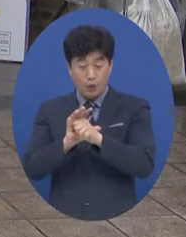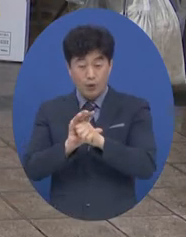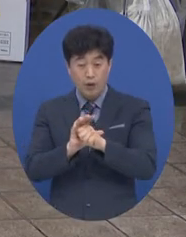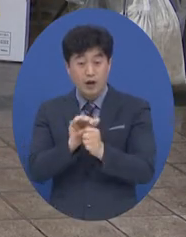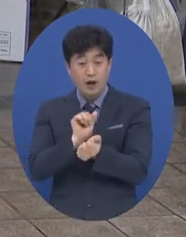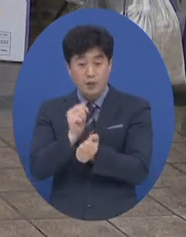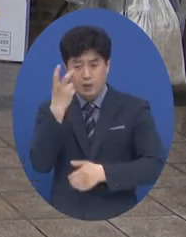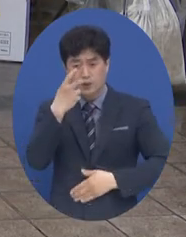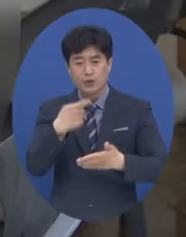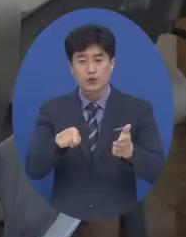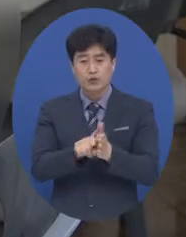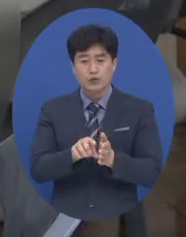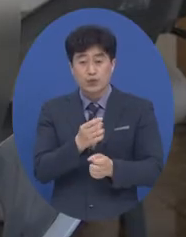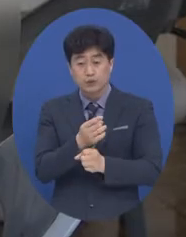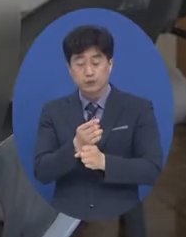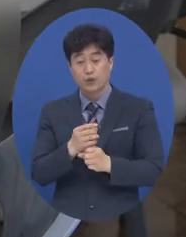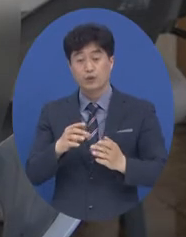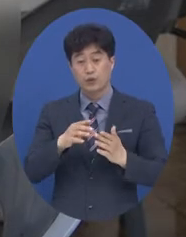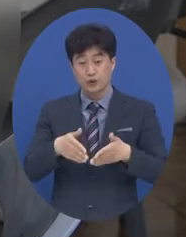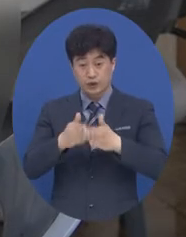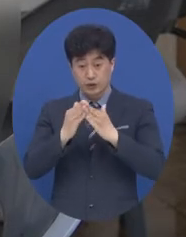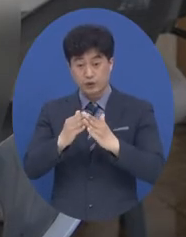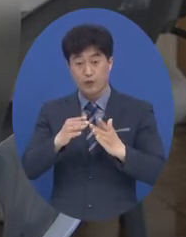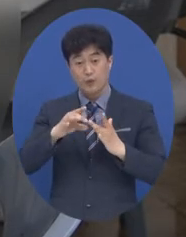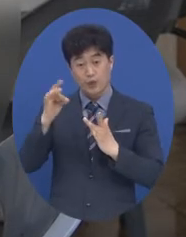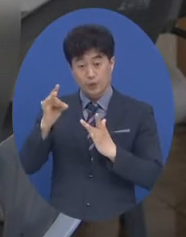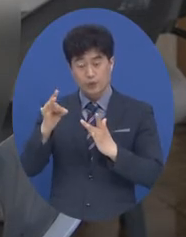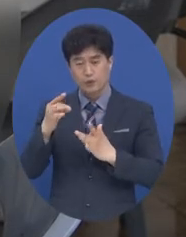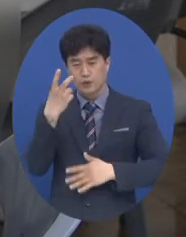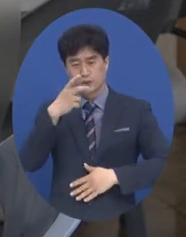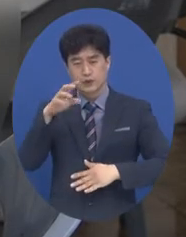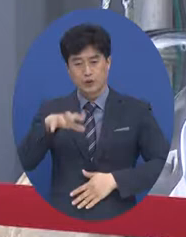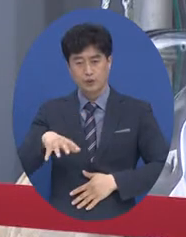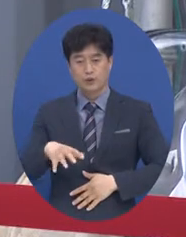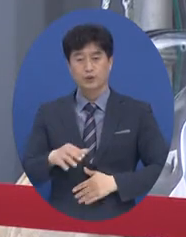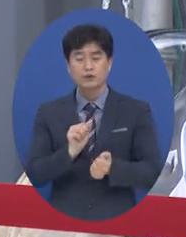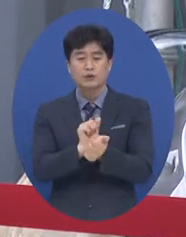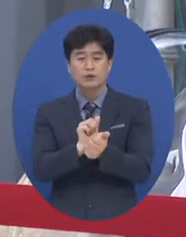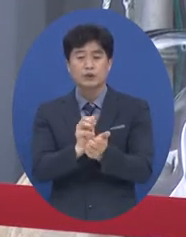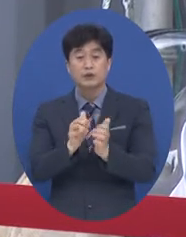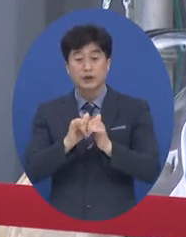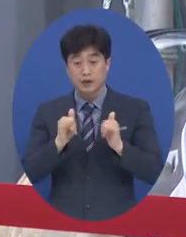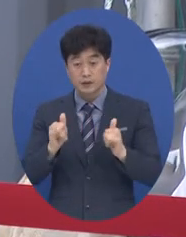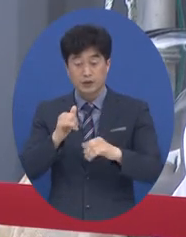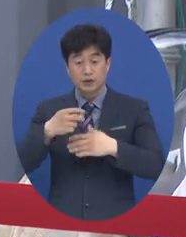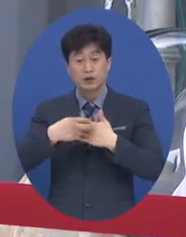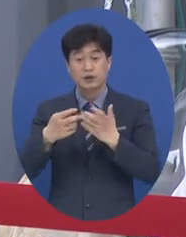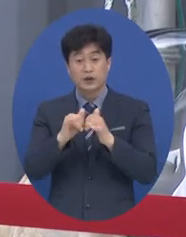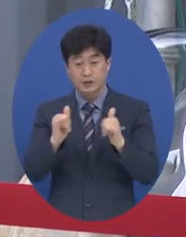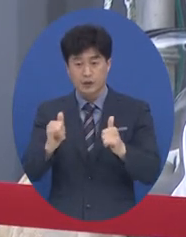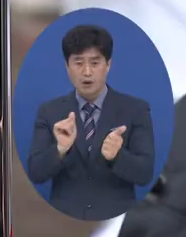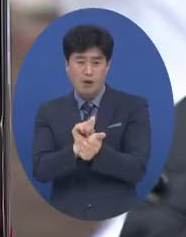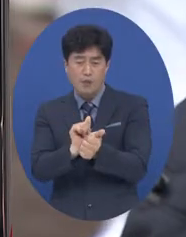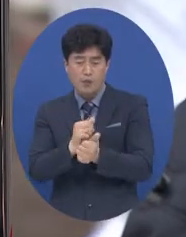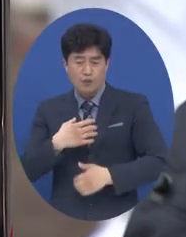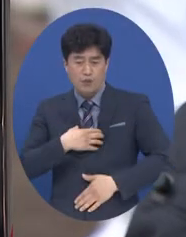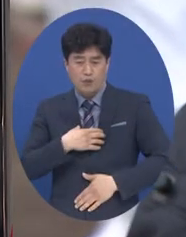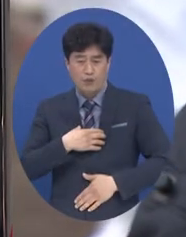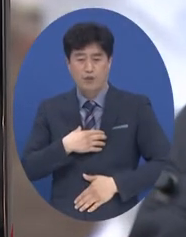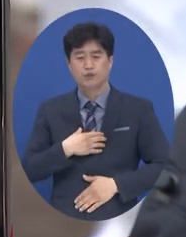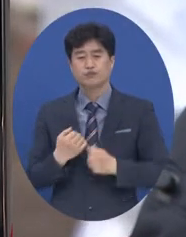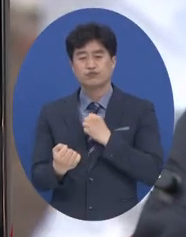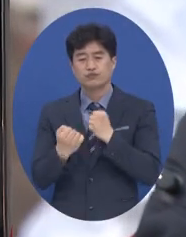코로나19 감염 검사를 위해 꾸려진 선별진료소. 의료진은 감염 위험을 무릅쓰고서라도 이를 손에서